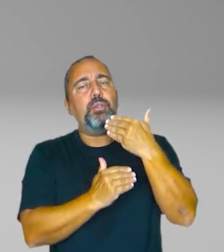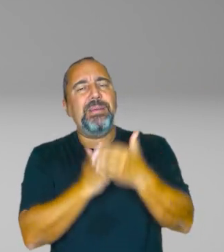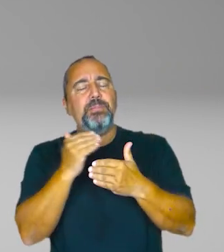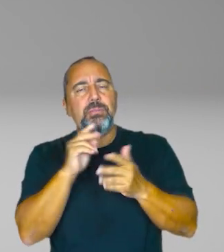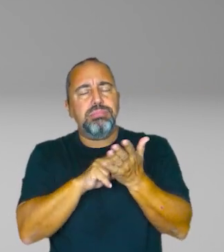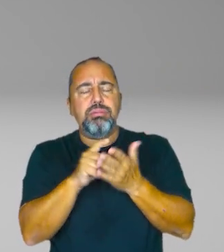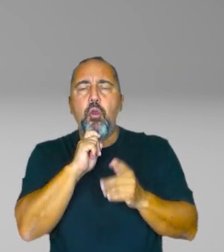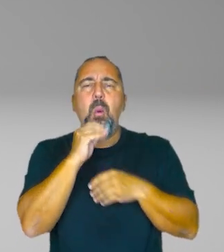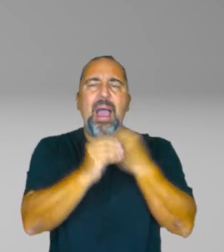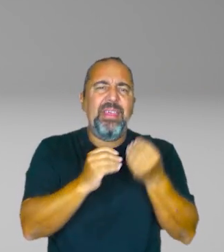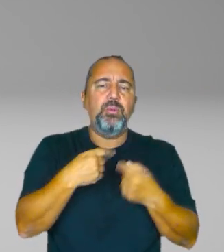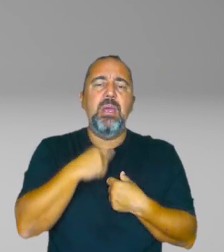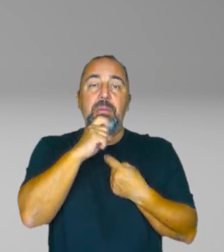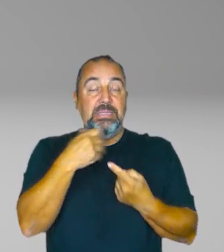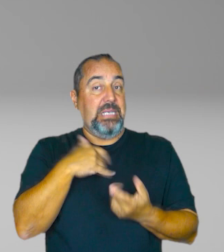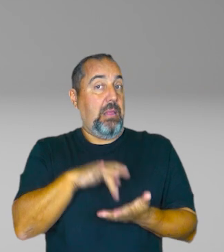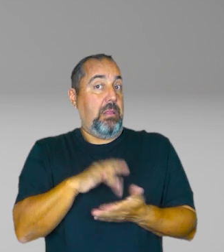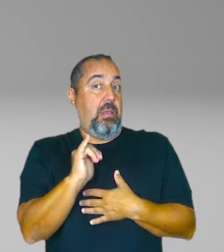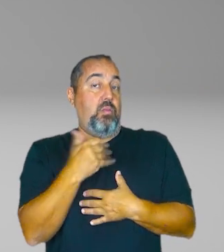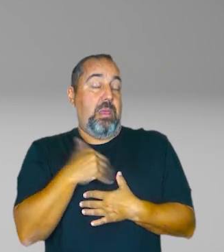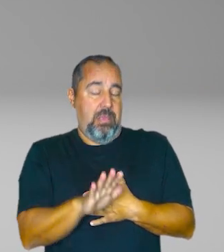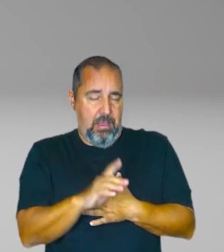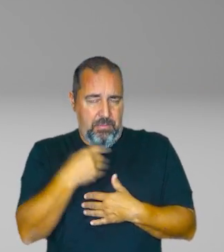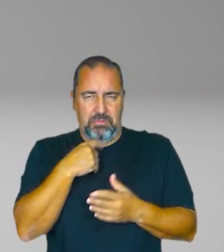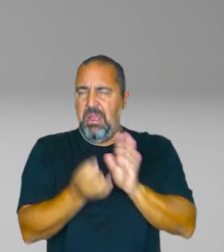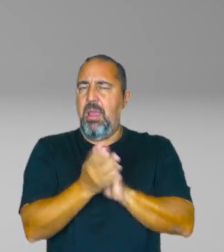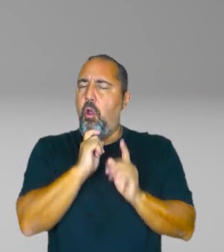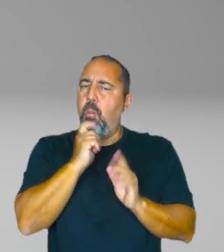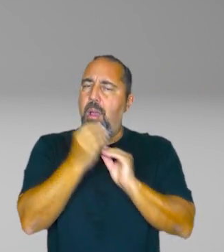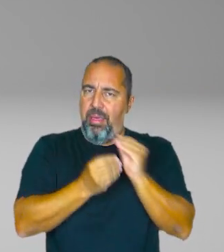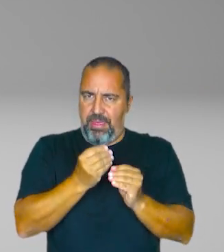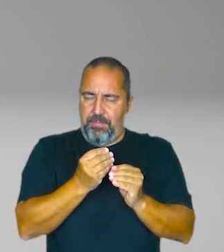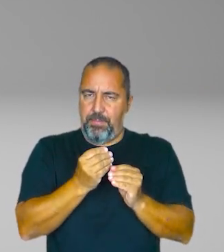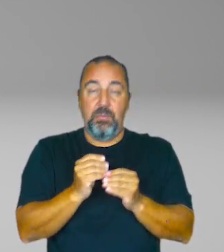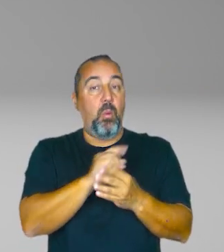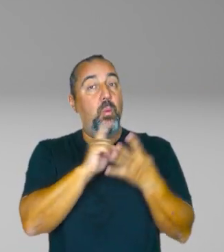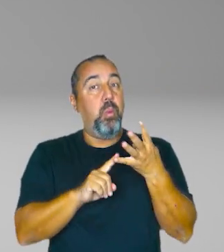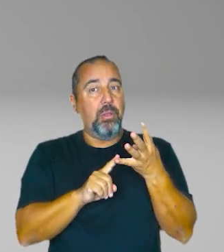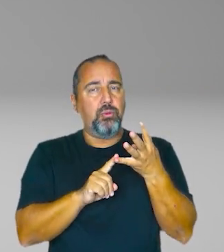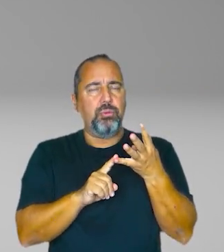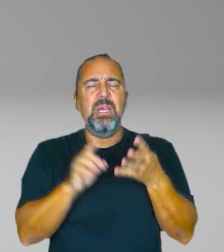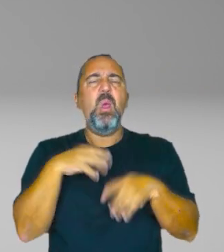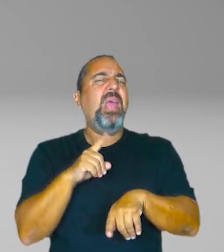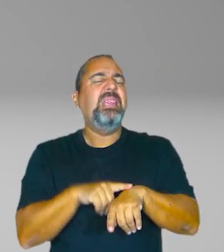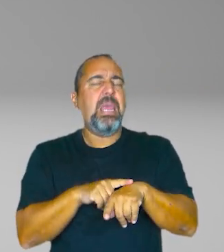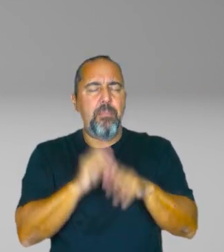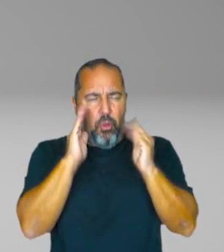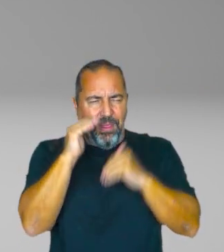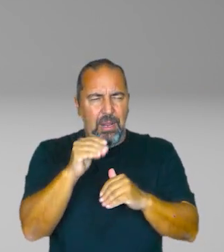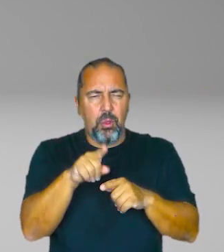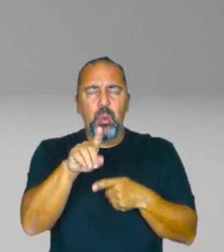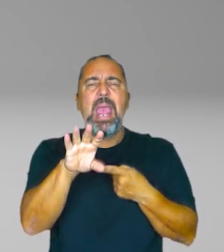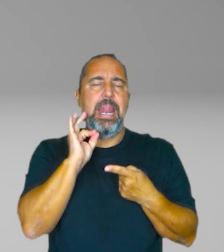Sortu kontu bat, adierazten dizuten urratsei jarraituz, edota logeatu, dagoeneko bat baduzu. 4.